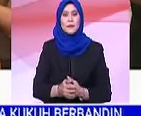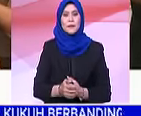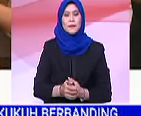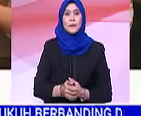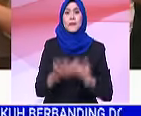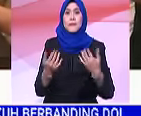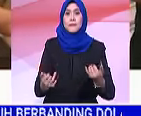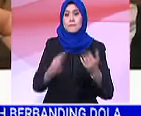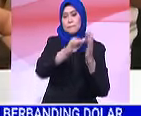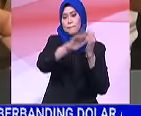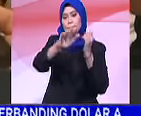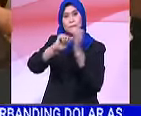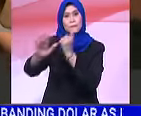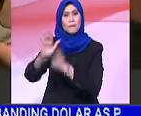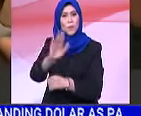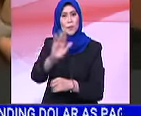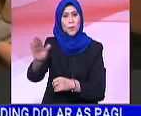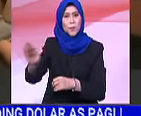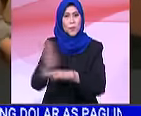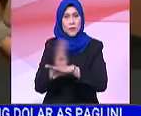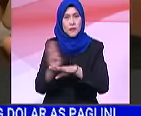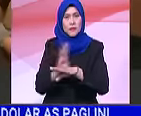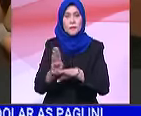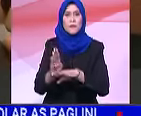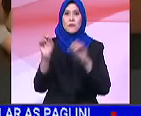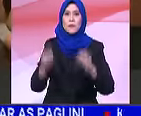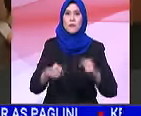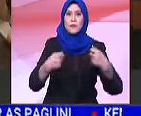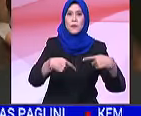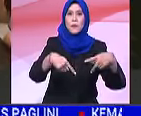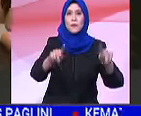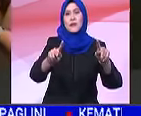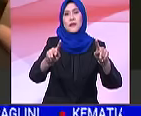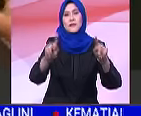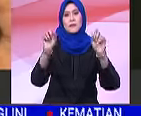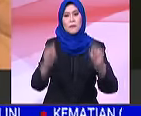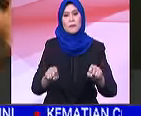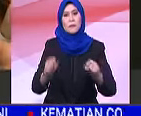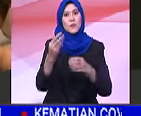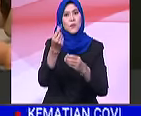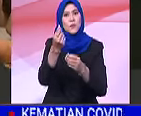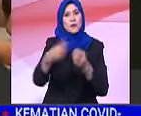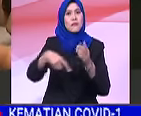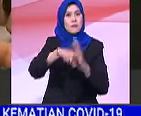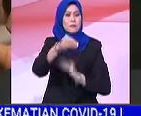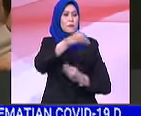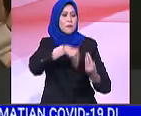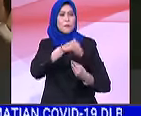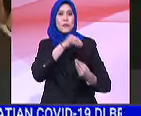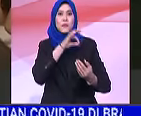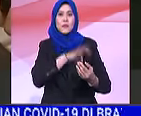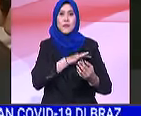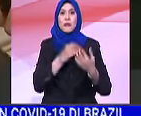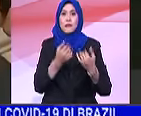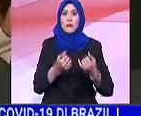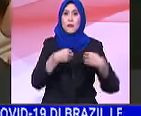own businesses actually. From there, you have the chance to have another source of income. Not only from the offline,